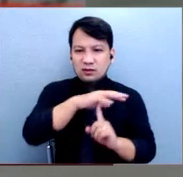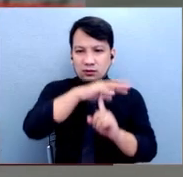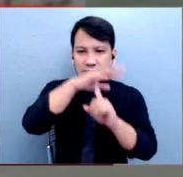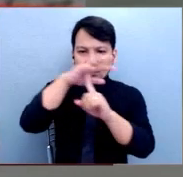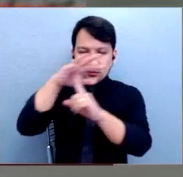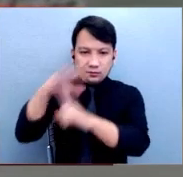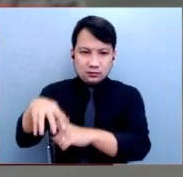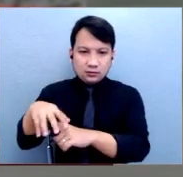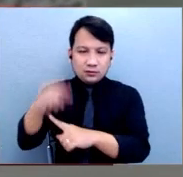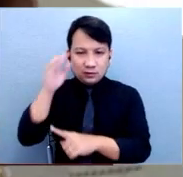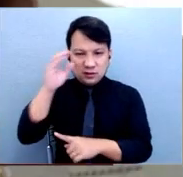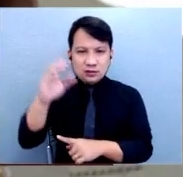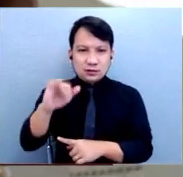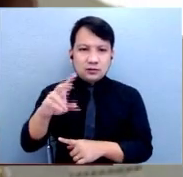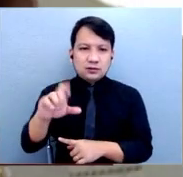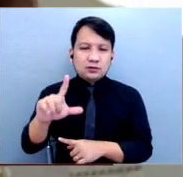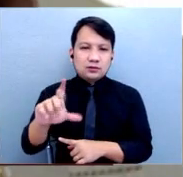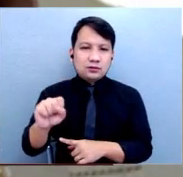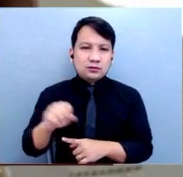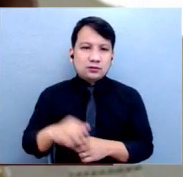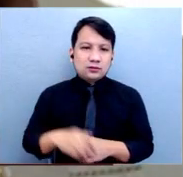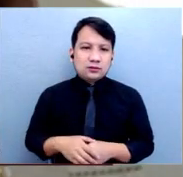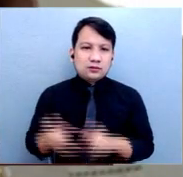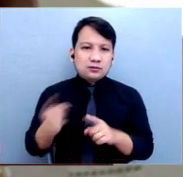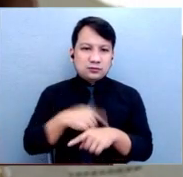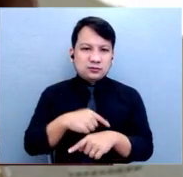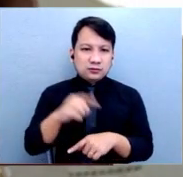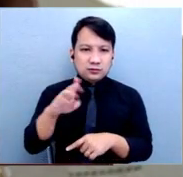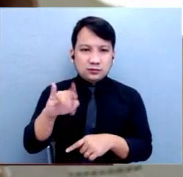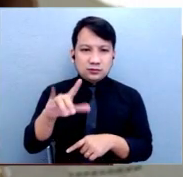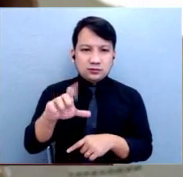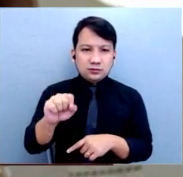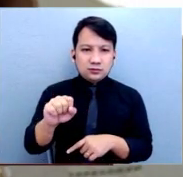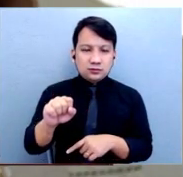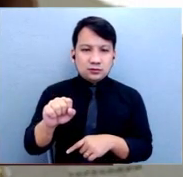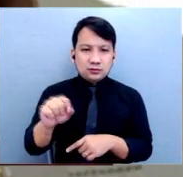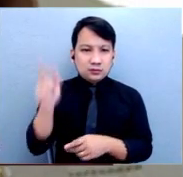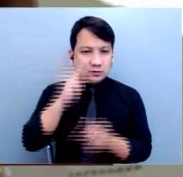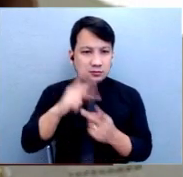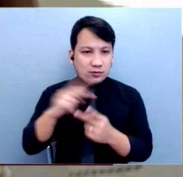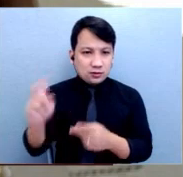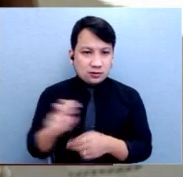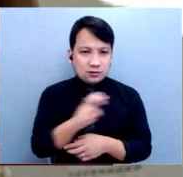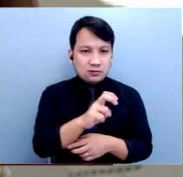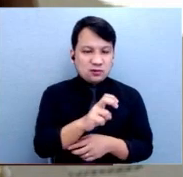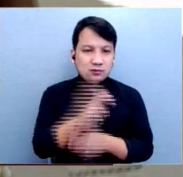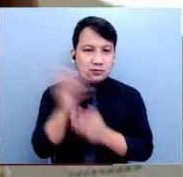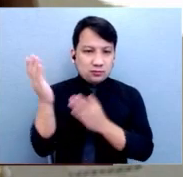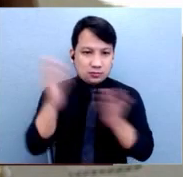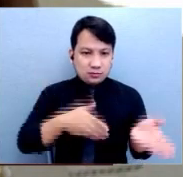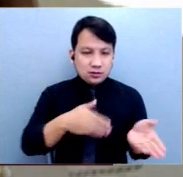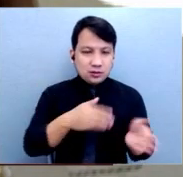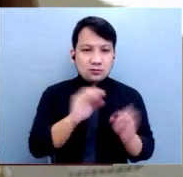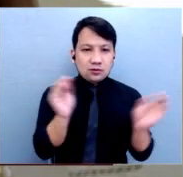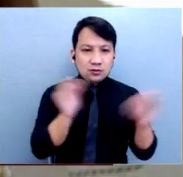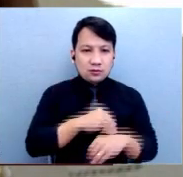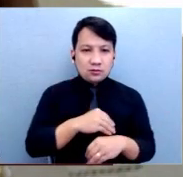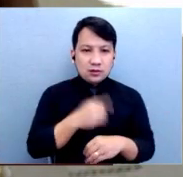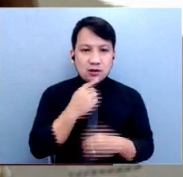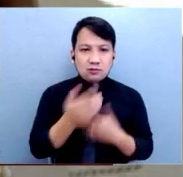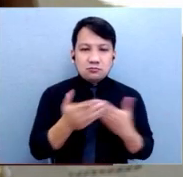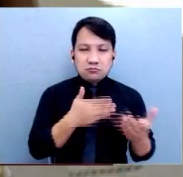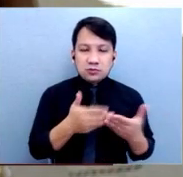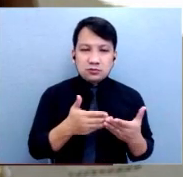si Carlos. Kung galing siya sa Balisin and the purpose of the travel is to bring him to his office sa